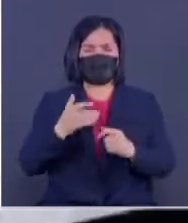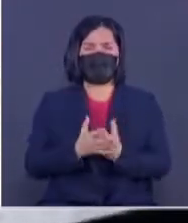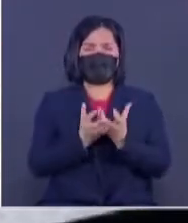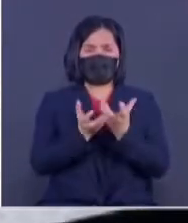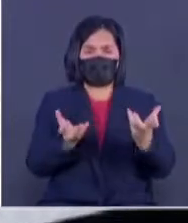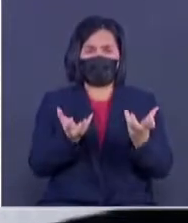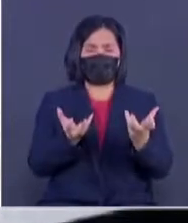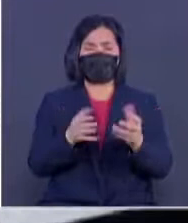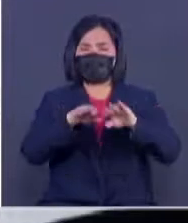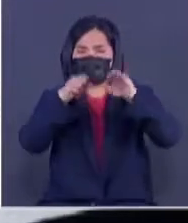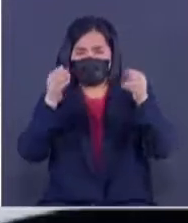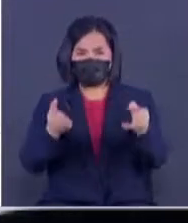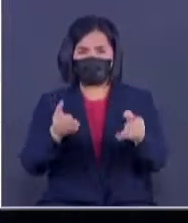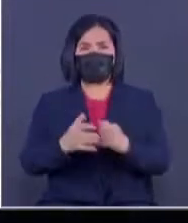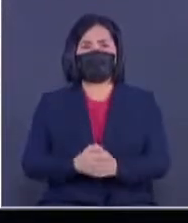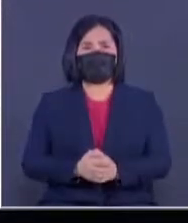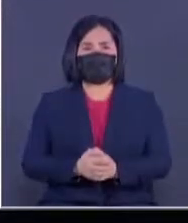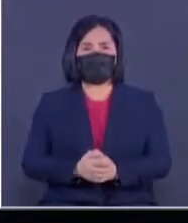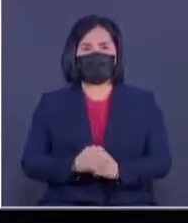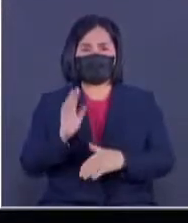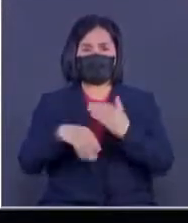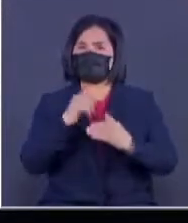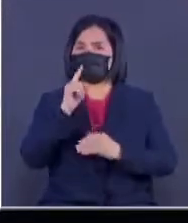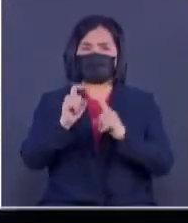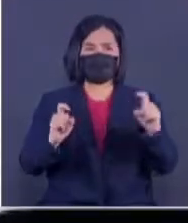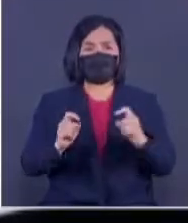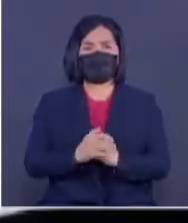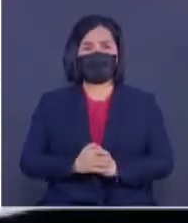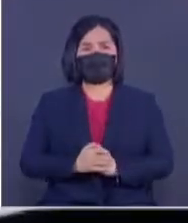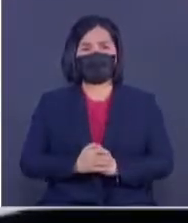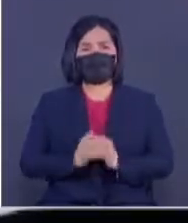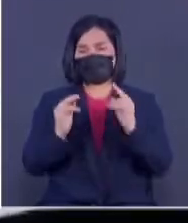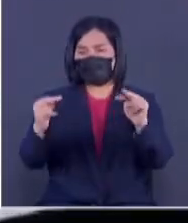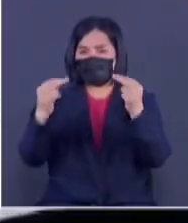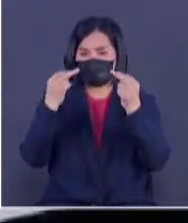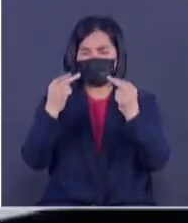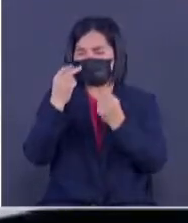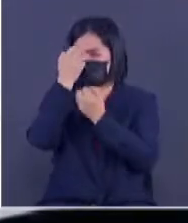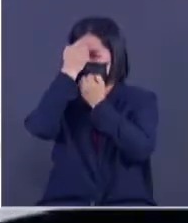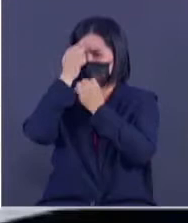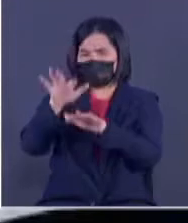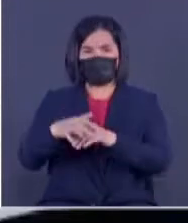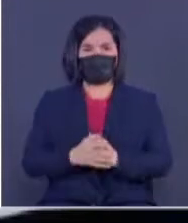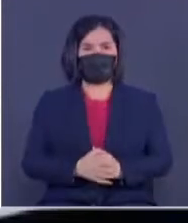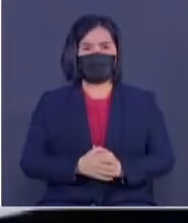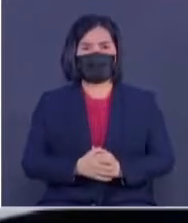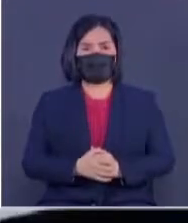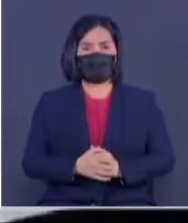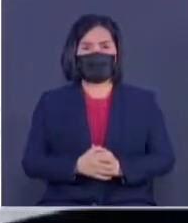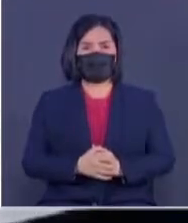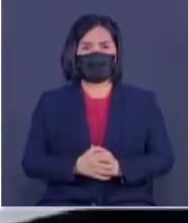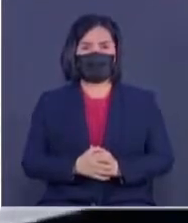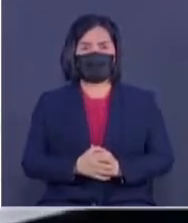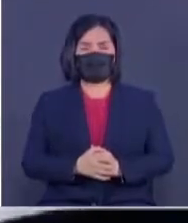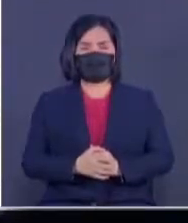ละมังตู้ใส่อาหารพังเสียหายไปทั้งร้านครับโดยไม่ได้สนใจสายตาของลูกค้าของที่ร้านนี้เลยนะครับเ